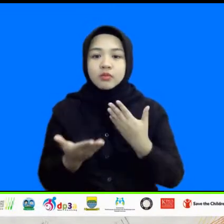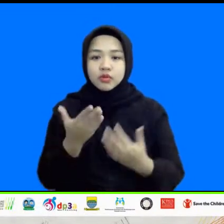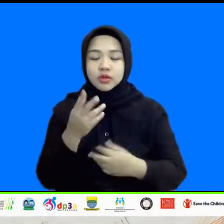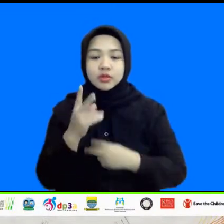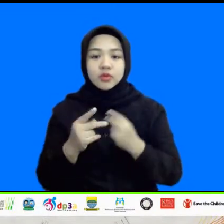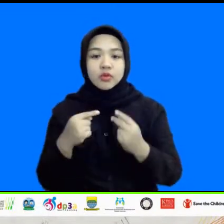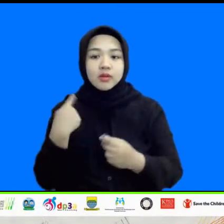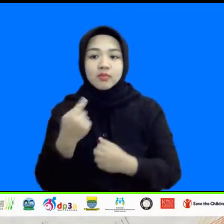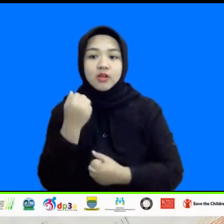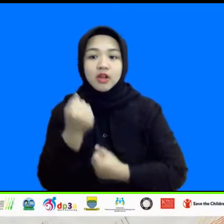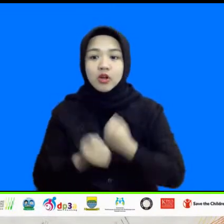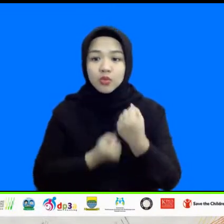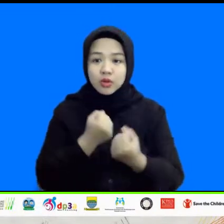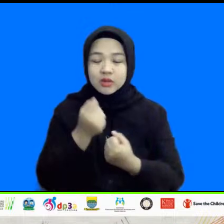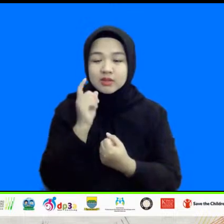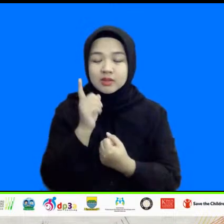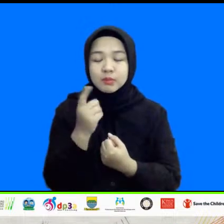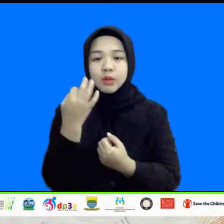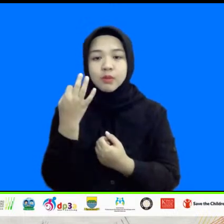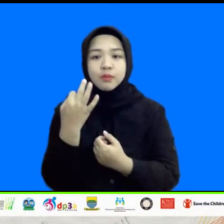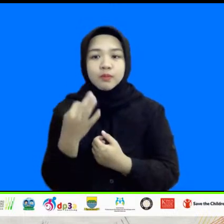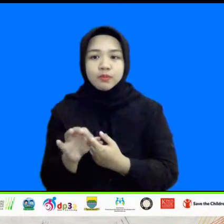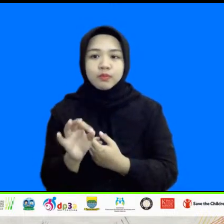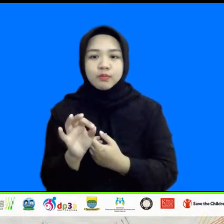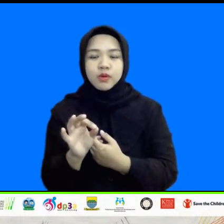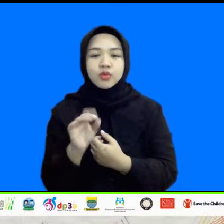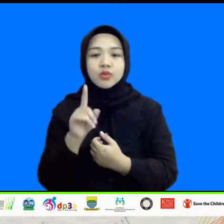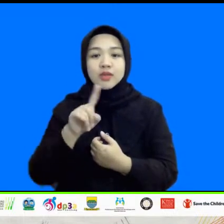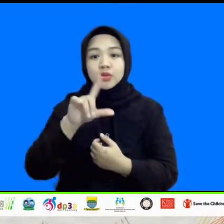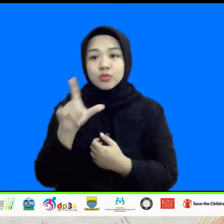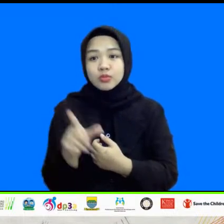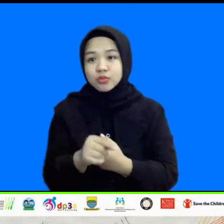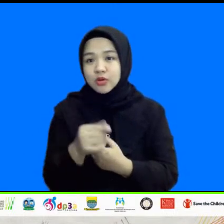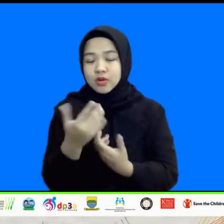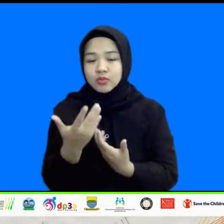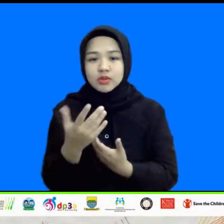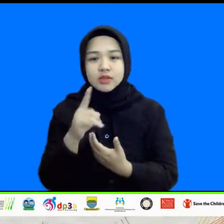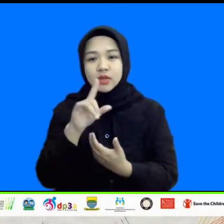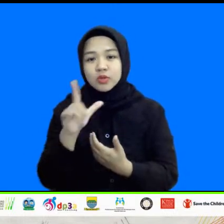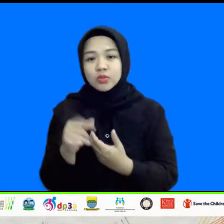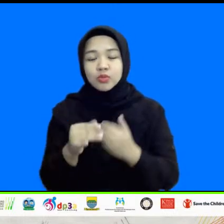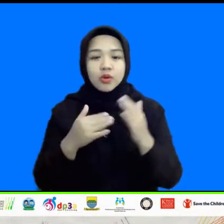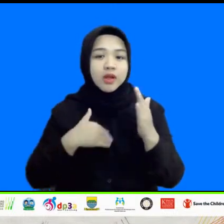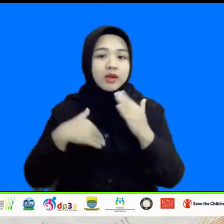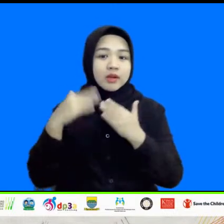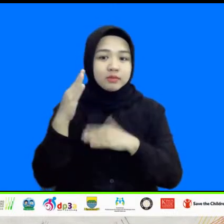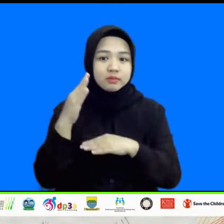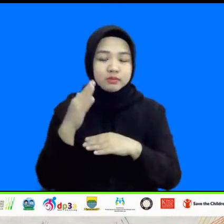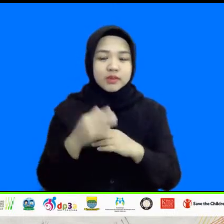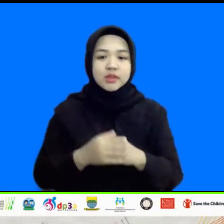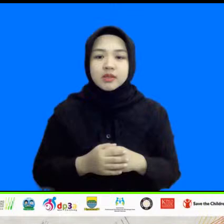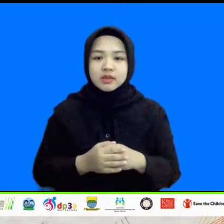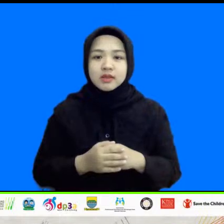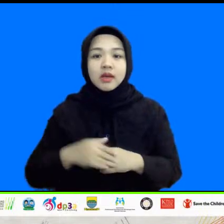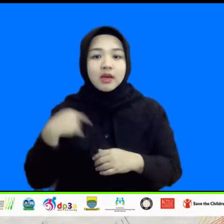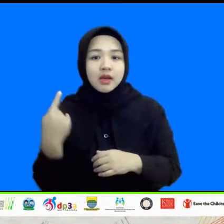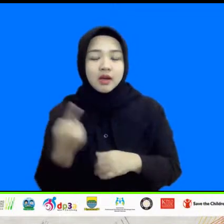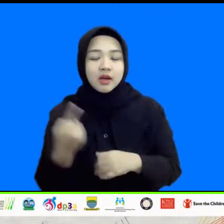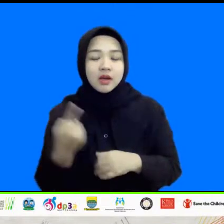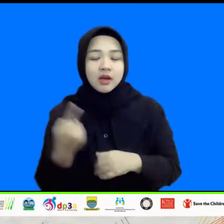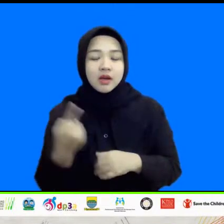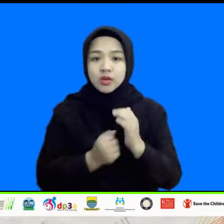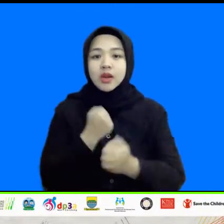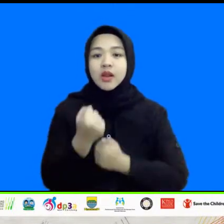kami lakukan karena memang baru sebulan ya mungkin sekitar sebulan lebih lah ya. Jadi kalau yang kami sudah